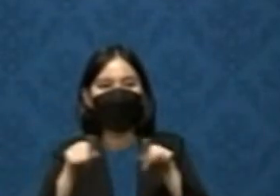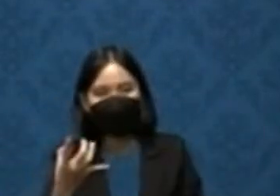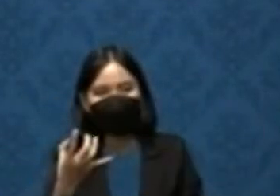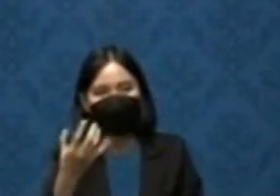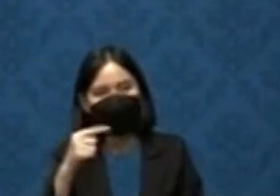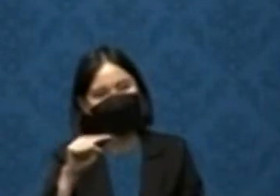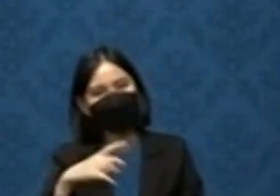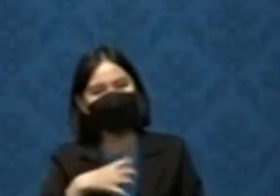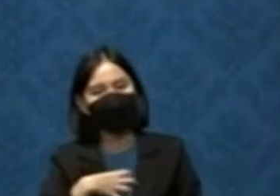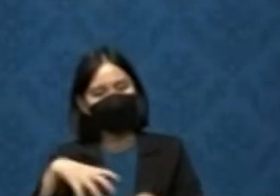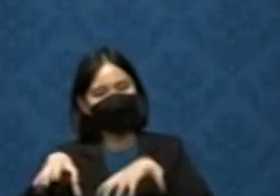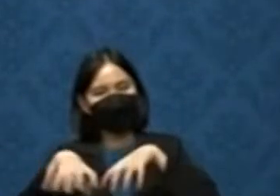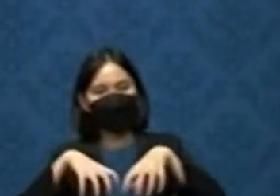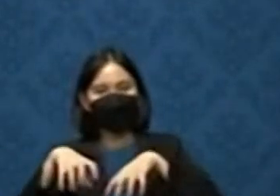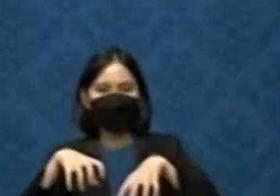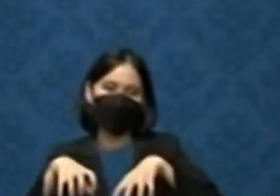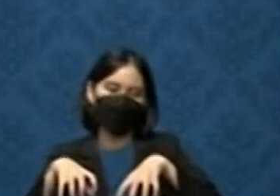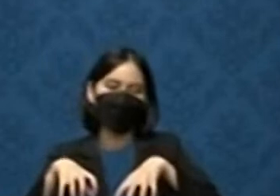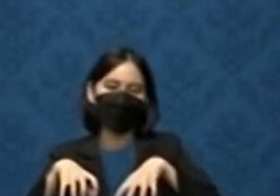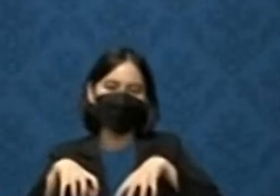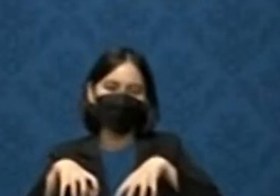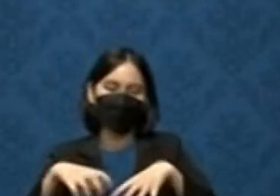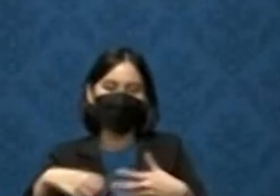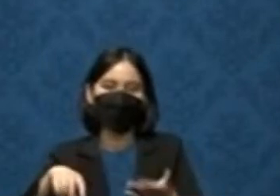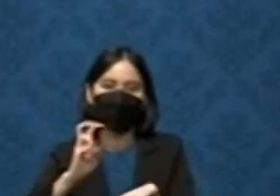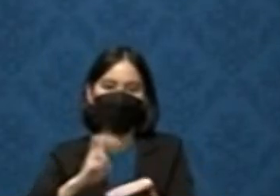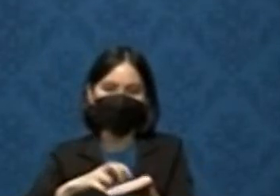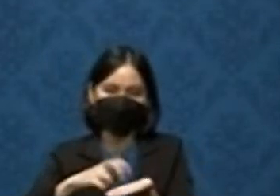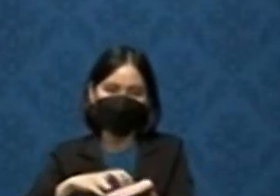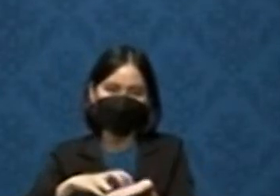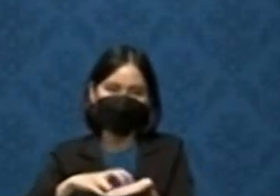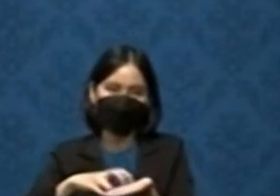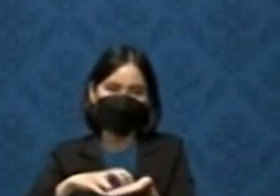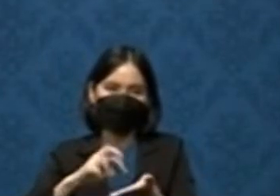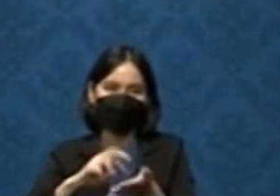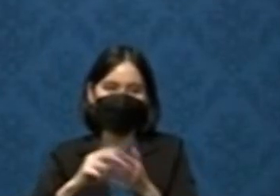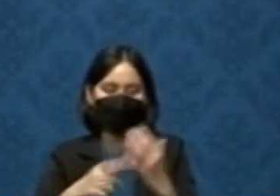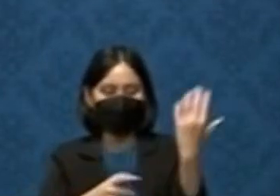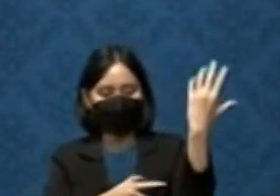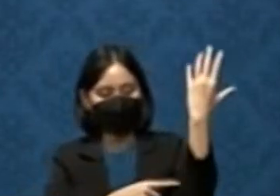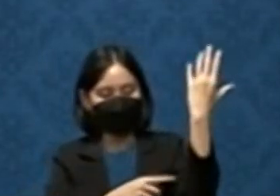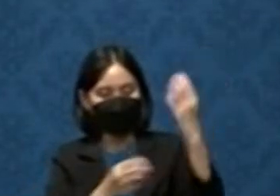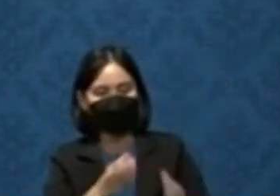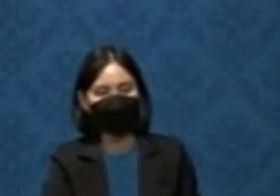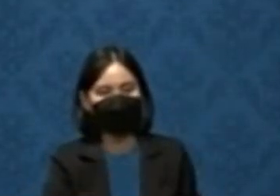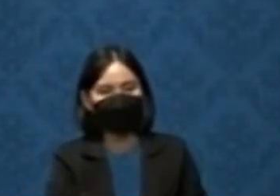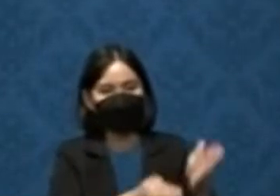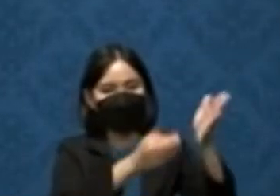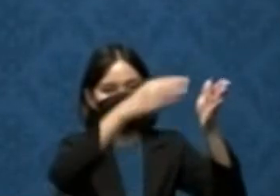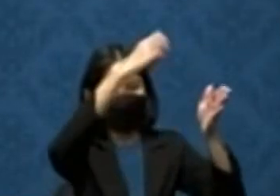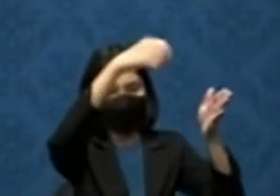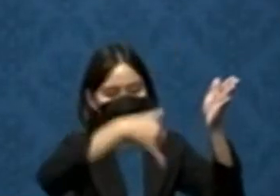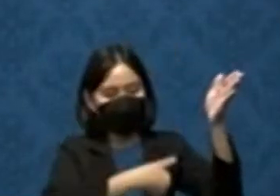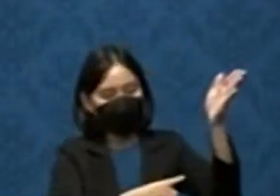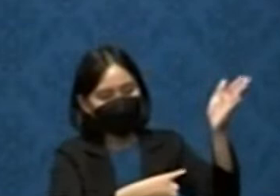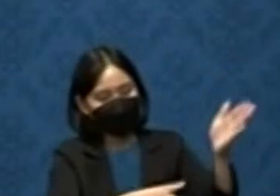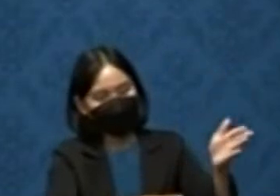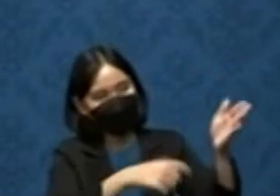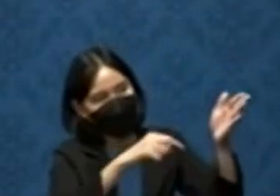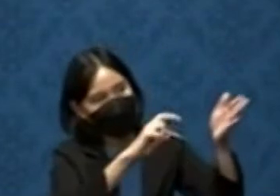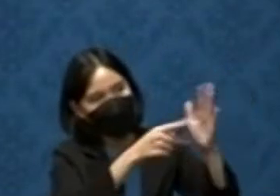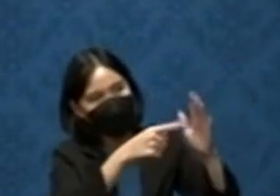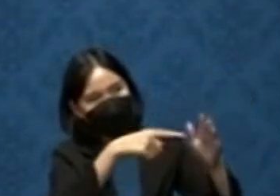ไหมท่านไปอนุมัติให้เขาเอาไต่ตามเสาไฟเกิดทัศนียภาพที่เลวร้ายนะ